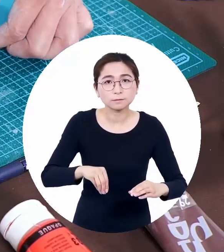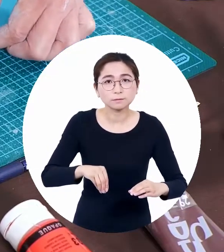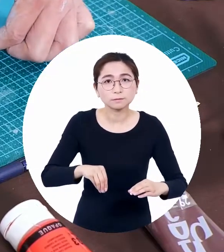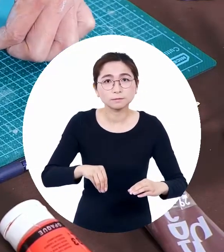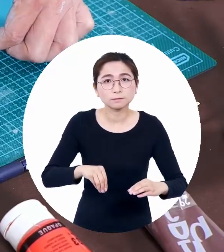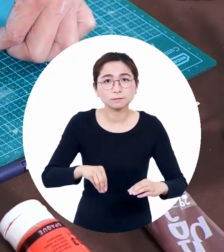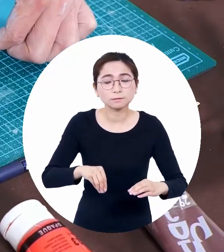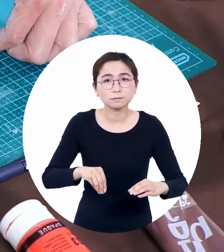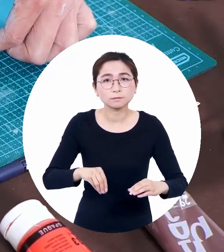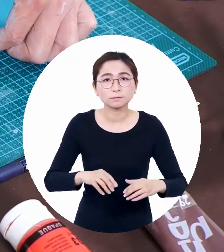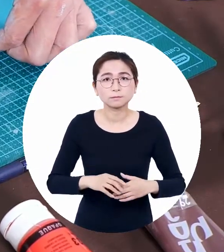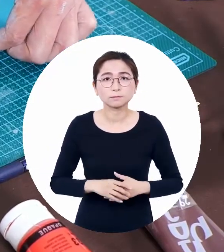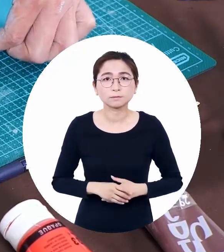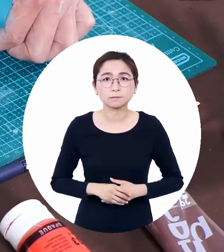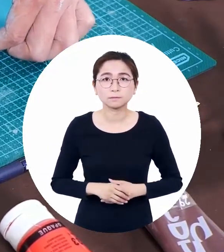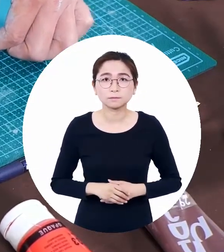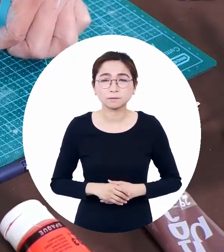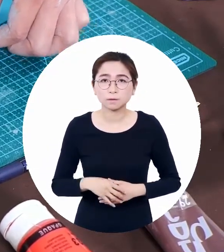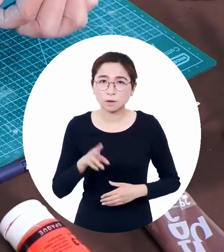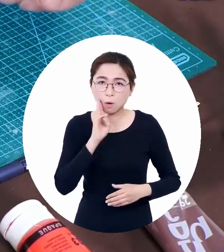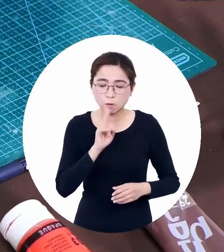亦都壓一壓落去。